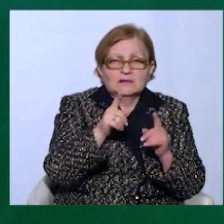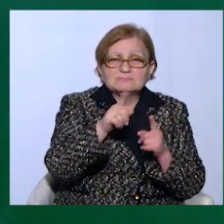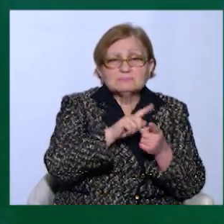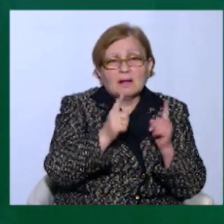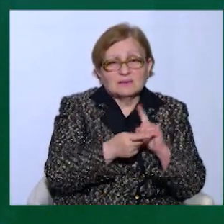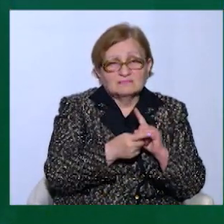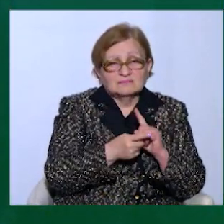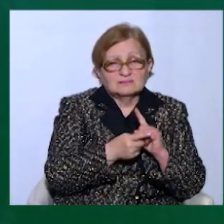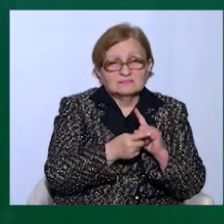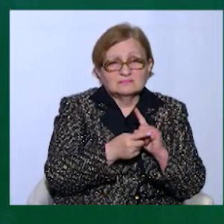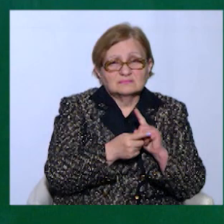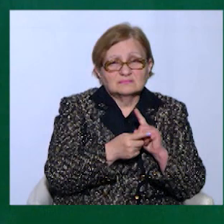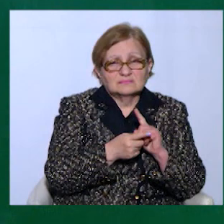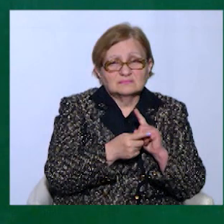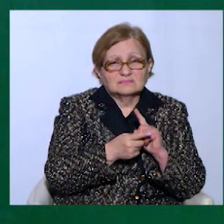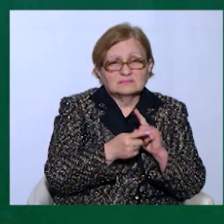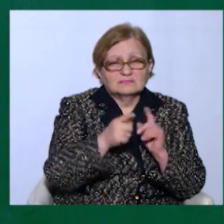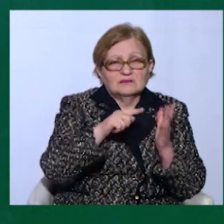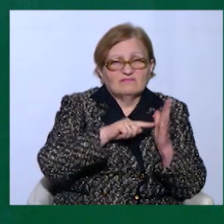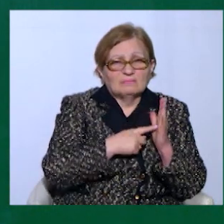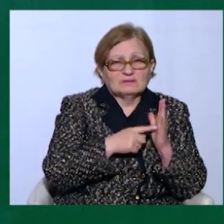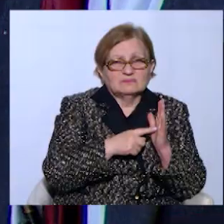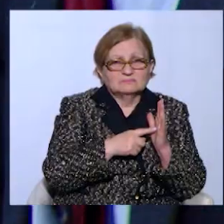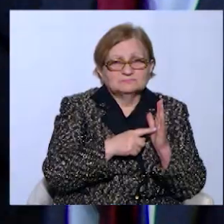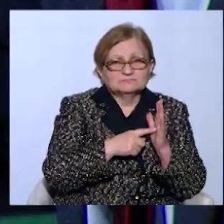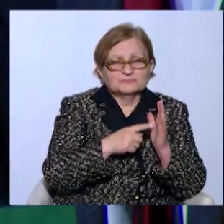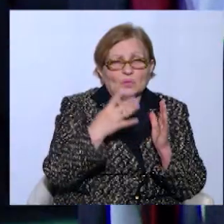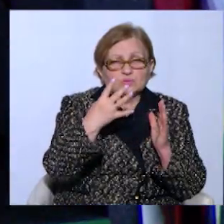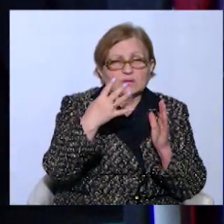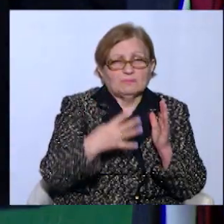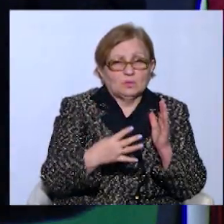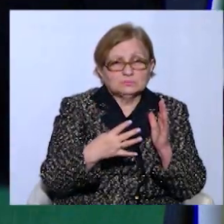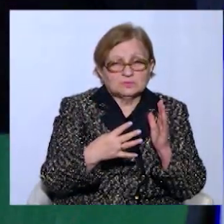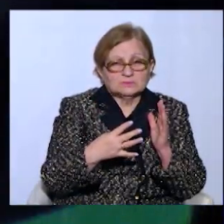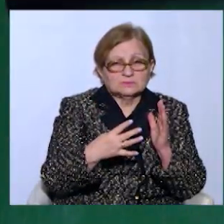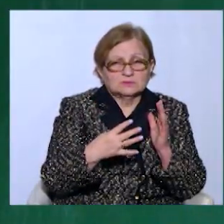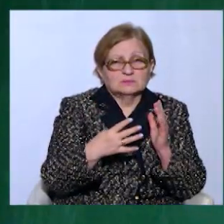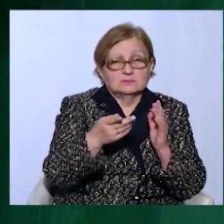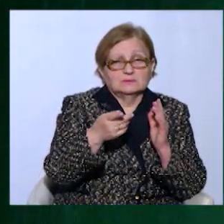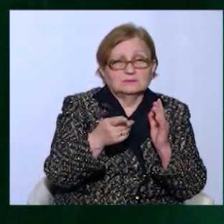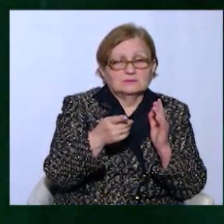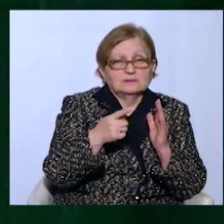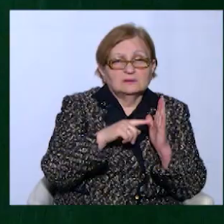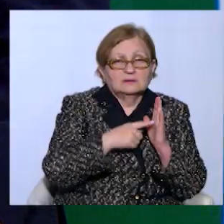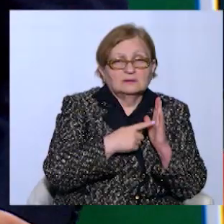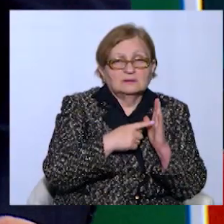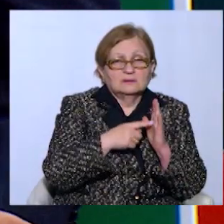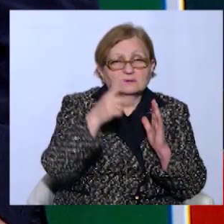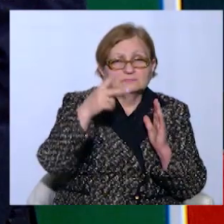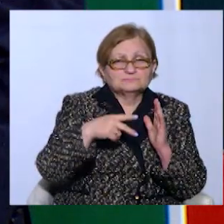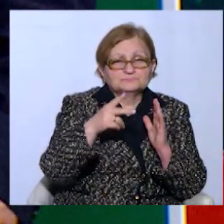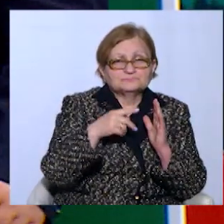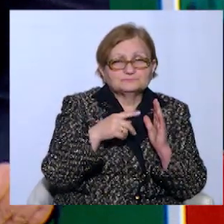ნაცვლად რიცხვის დამნიშვნელს ვამრავლებ 4-ზე და იქნება 4/5. აქ რაზე უნდა გავამრავლო რიცხვი დამნიშვნელი?